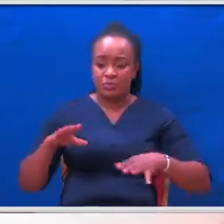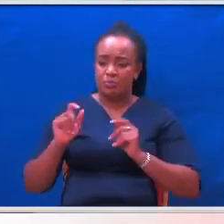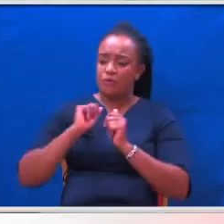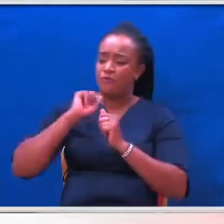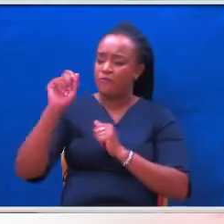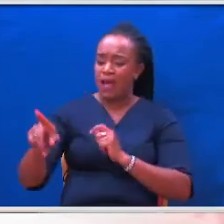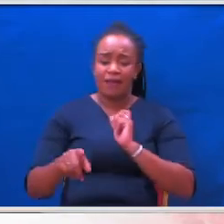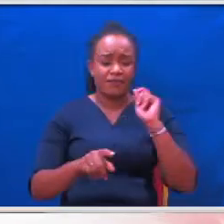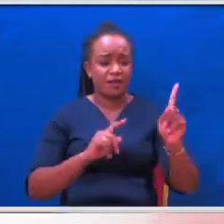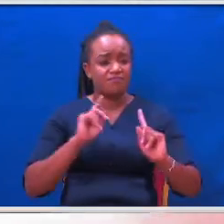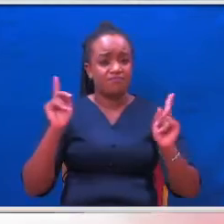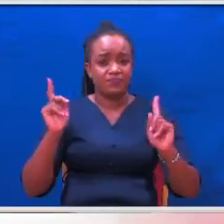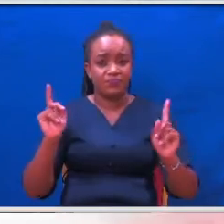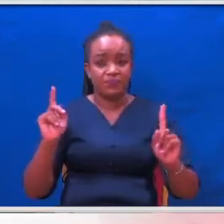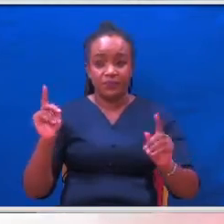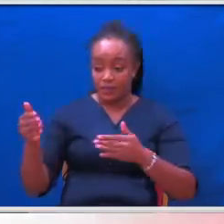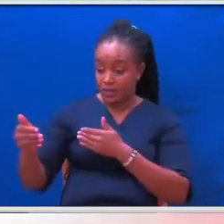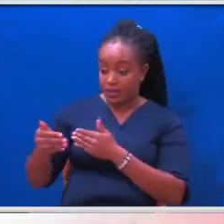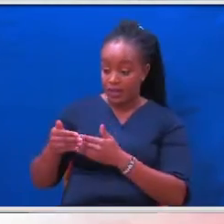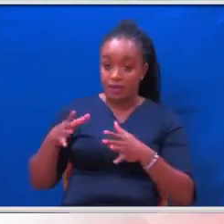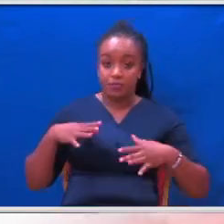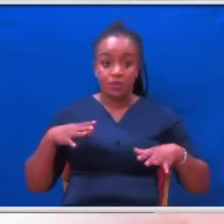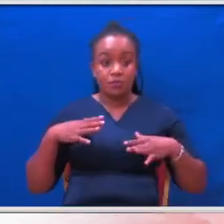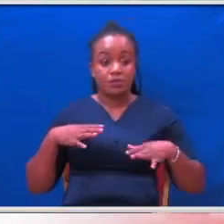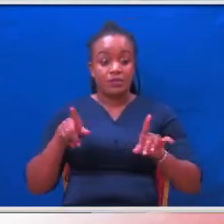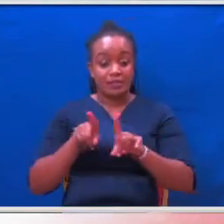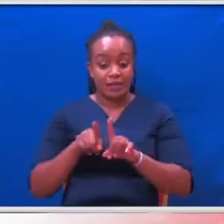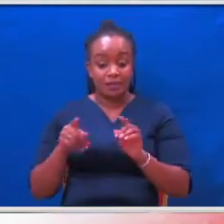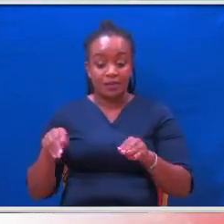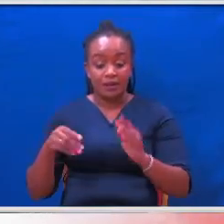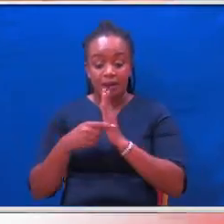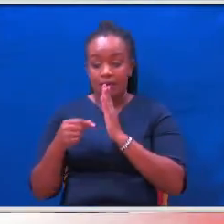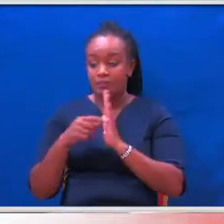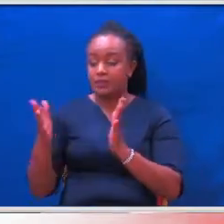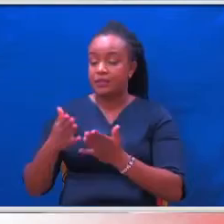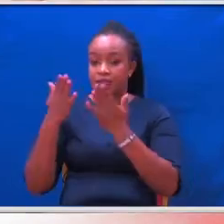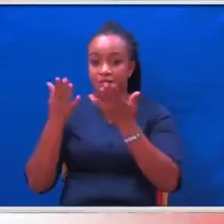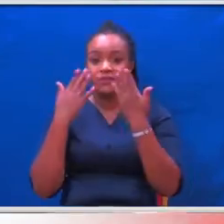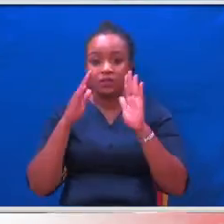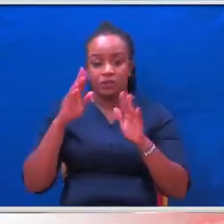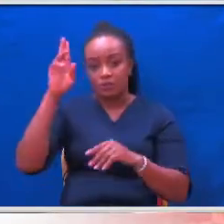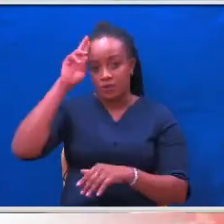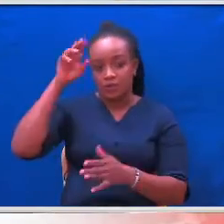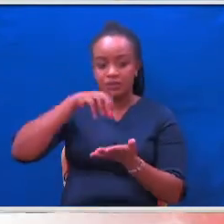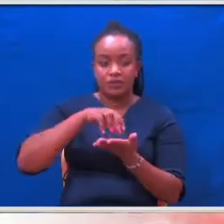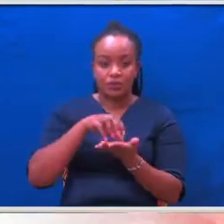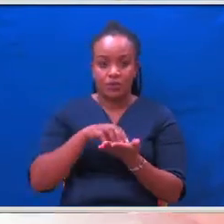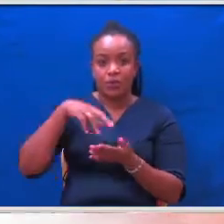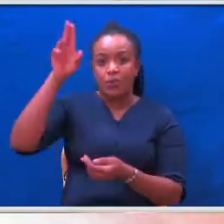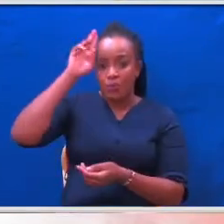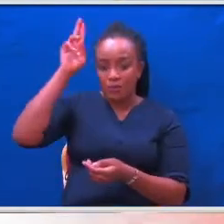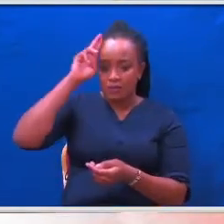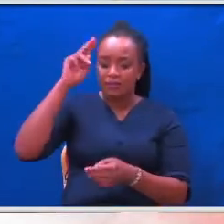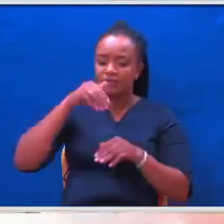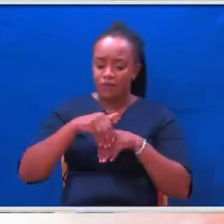karibu wanajulikana. Pia tumeweza kupeana majina yao katika police station. Serikali ikiwa serious ya kuwafuatilia watawashika